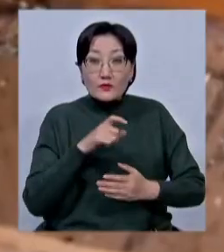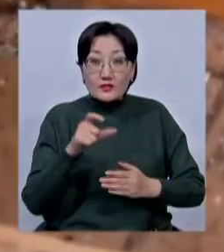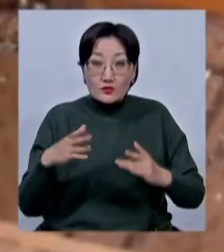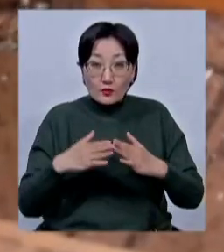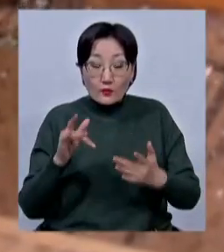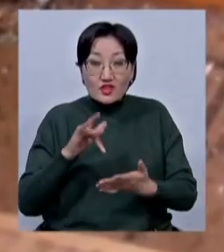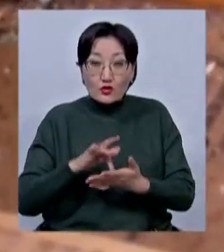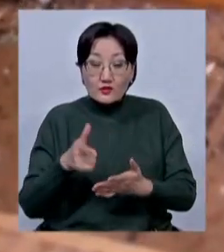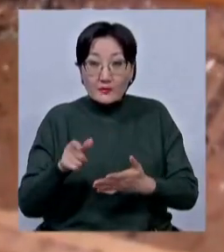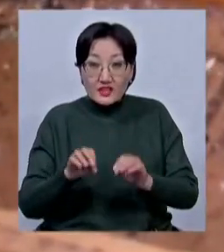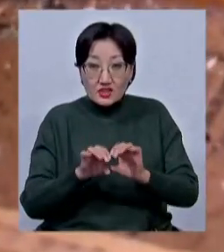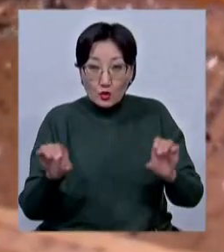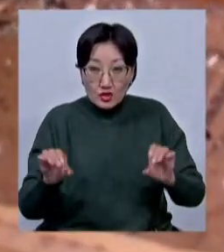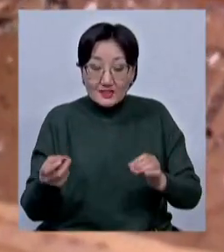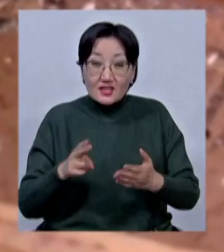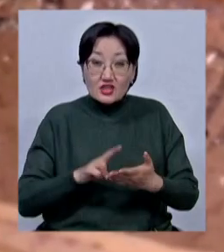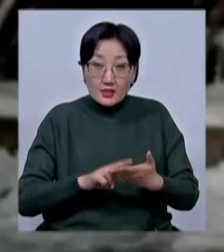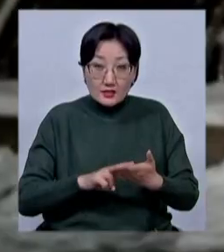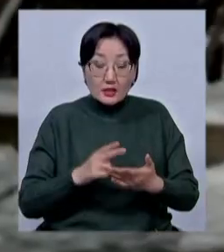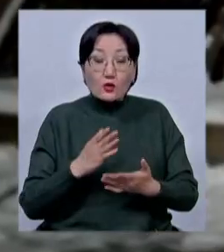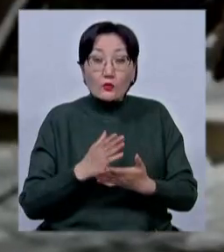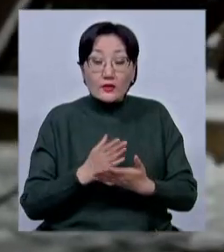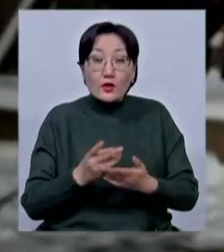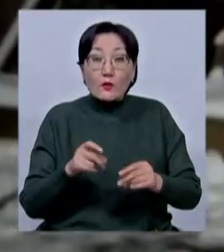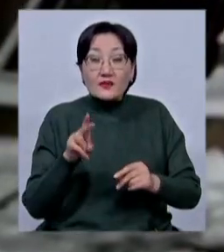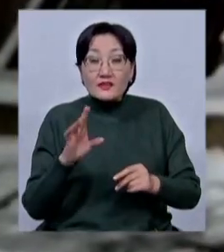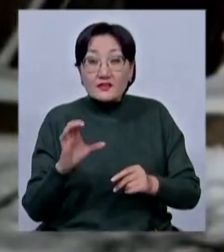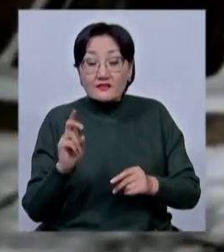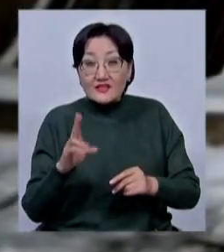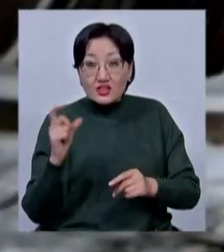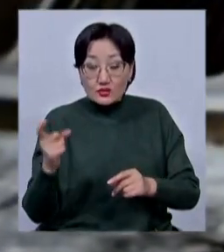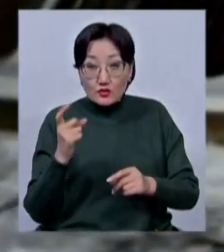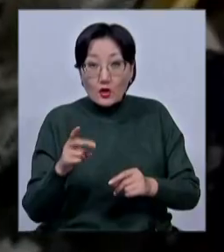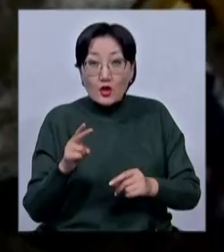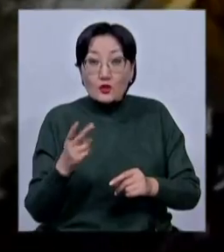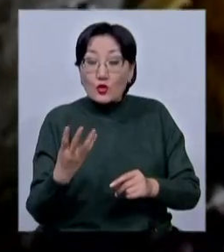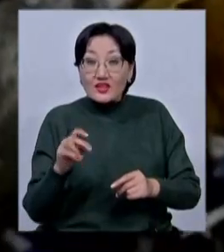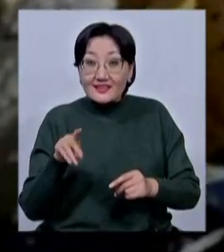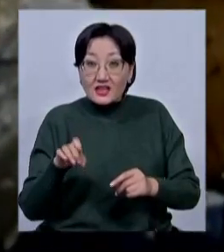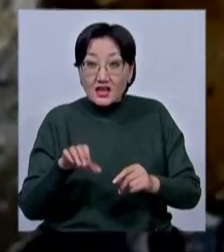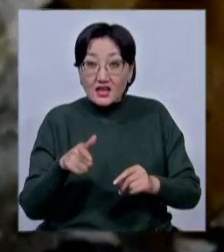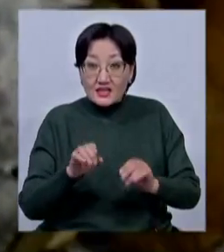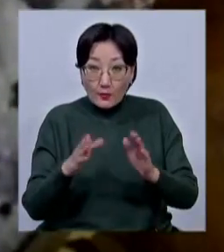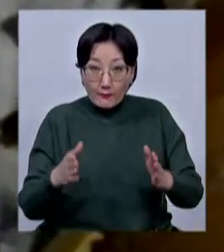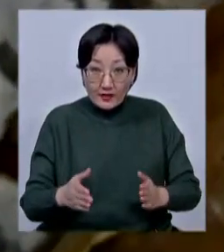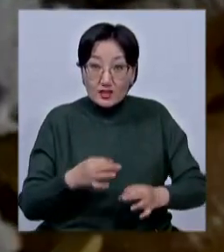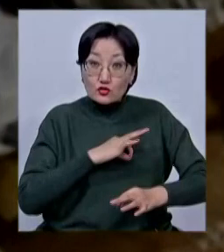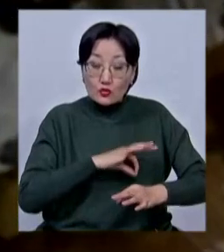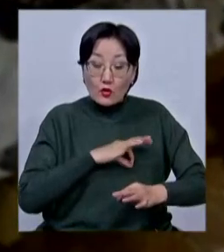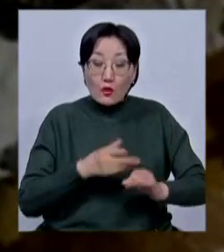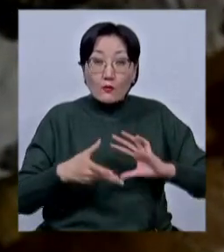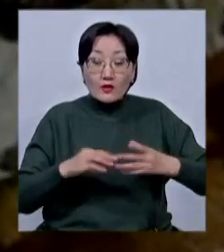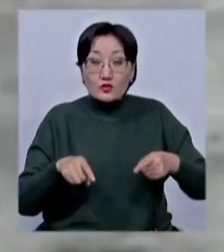ғимарат орталықтандырылған газ жүйесіне қосылғанына қарамастан, пәтер иесі үйде 4 литрлік газ балонын ұстаған. Нәтижесінде